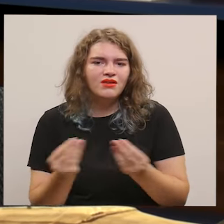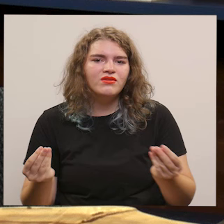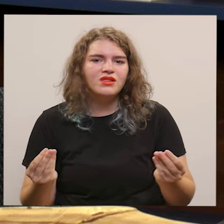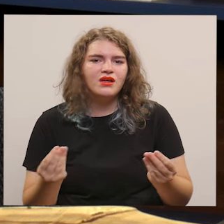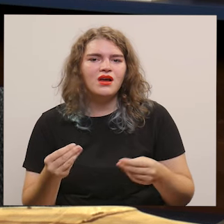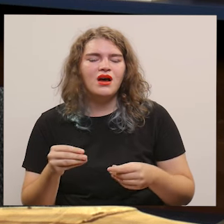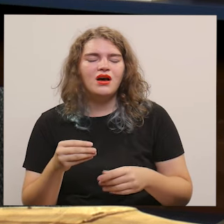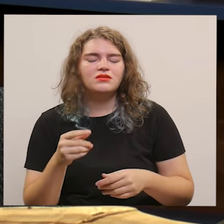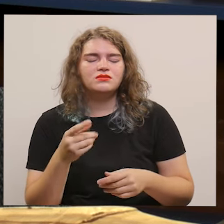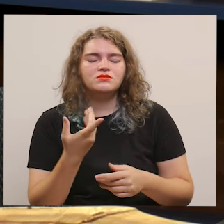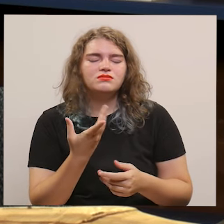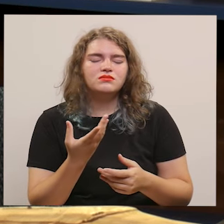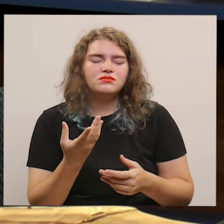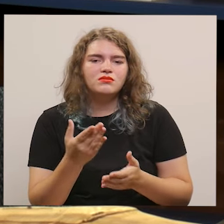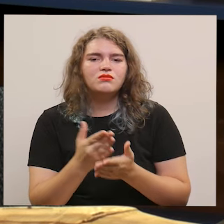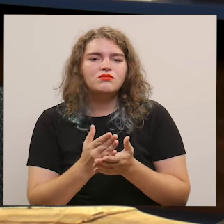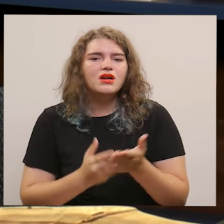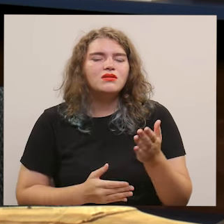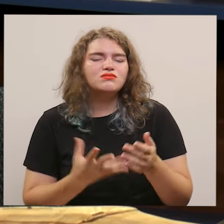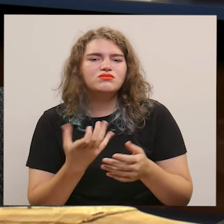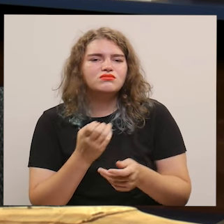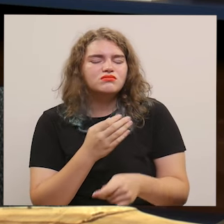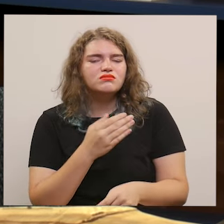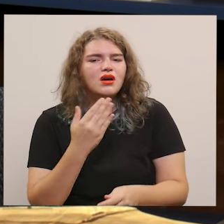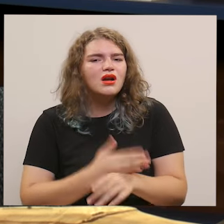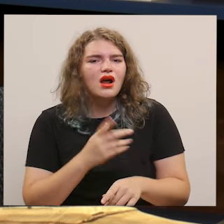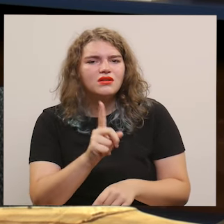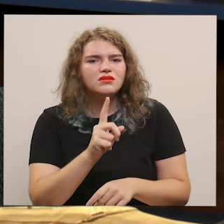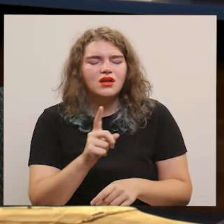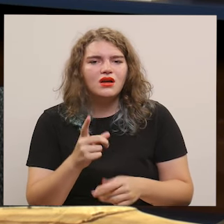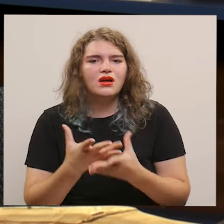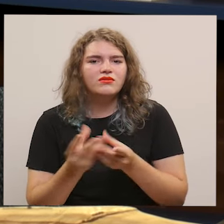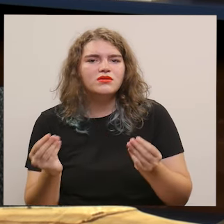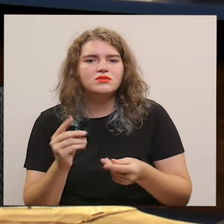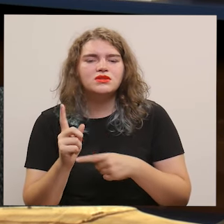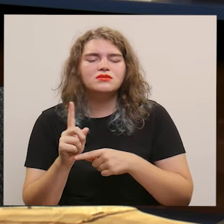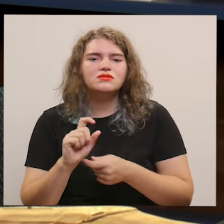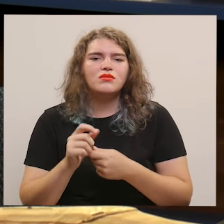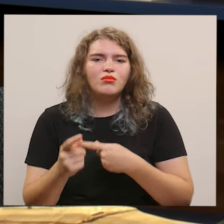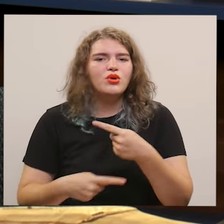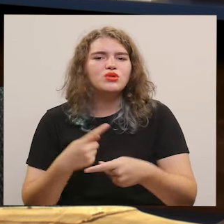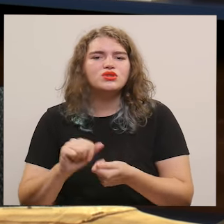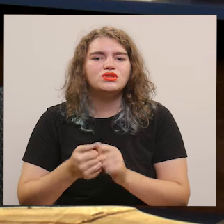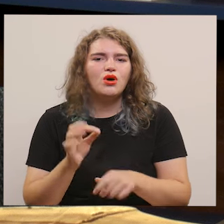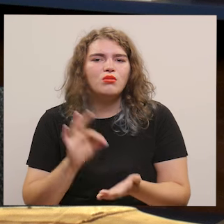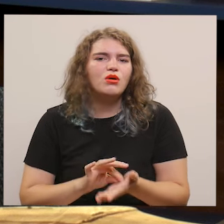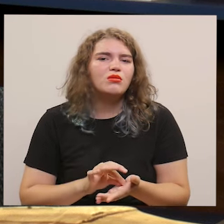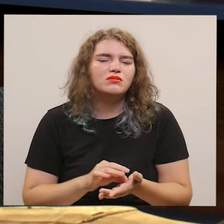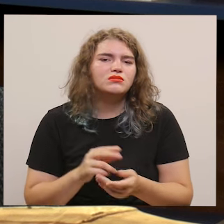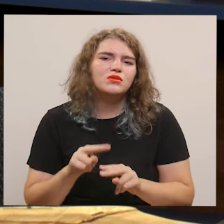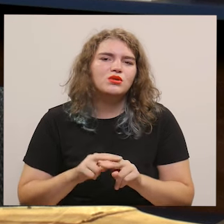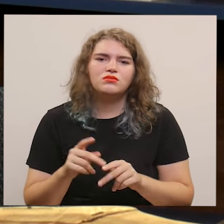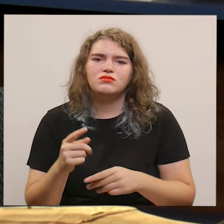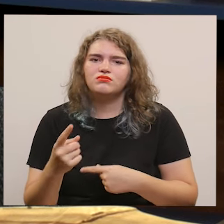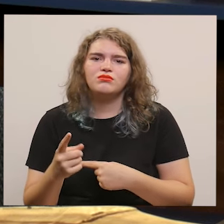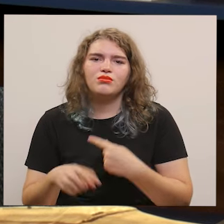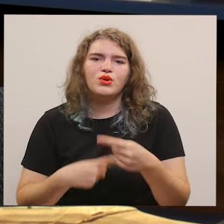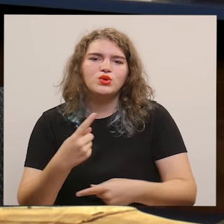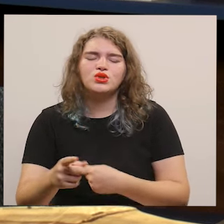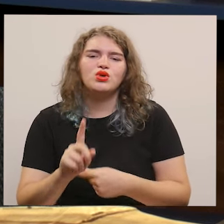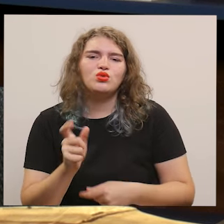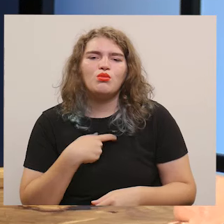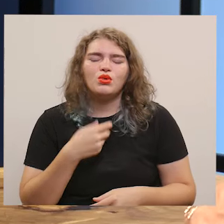în tine? Da, chiar da, chiar îi mulțumesc lui Dumnezeu, A da. fost un moment sau un proces? A fost un proces, nu a fost un moment. N-aș putea să pun degetul